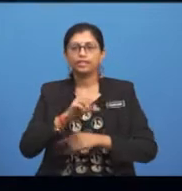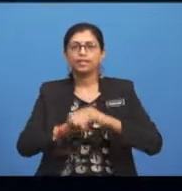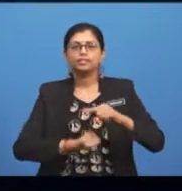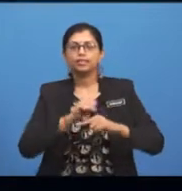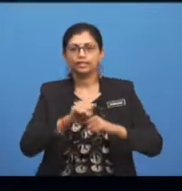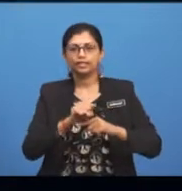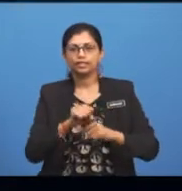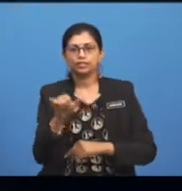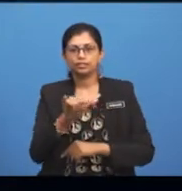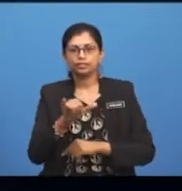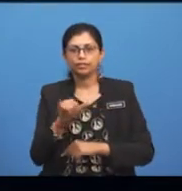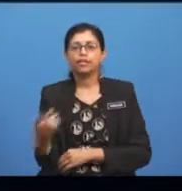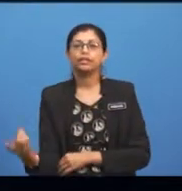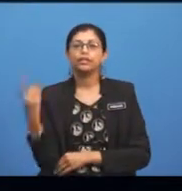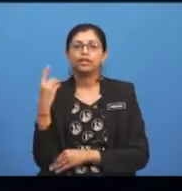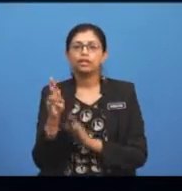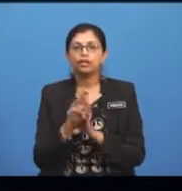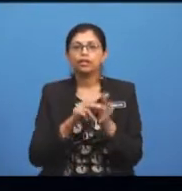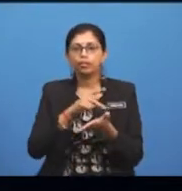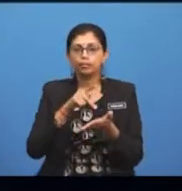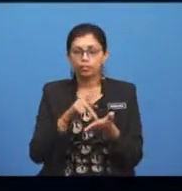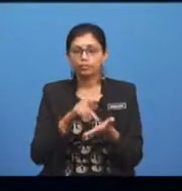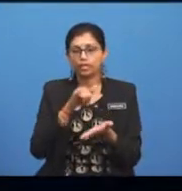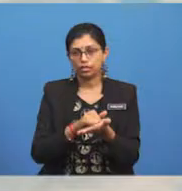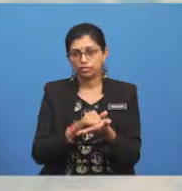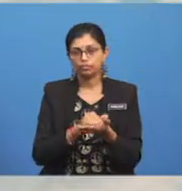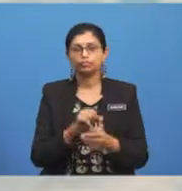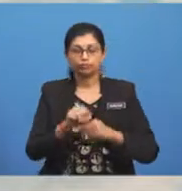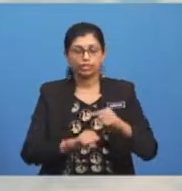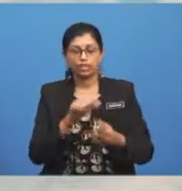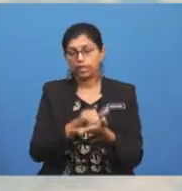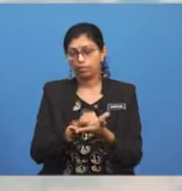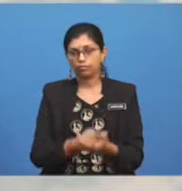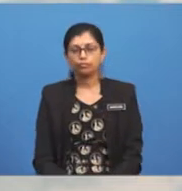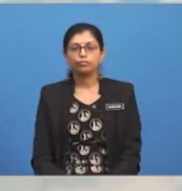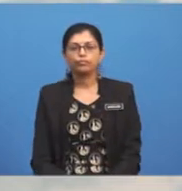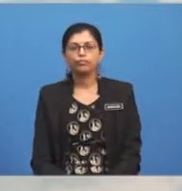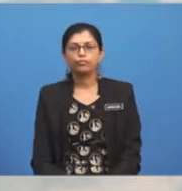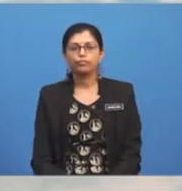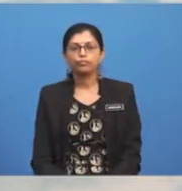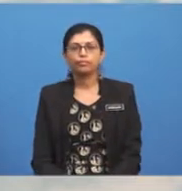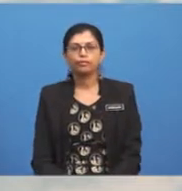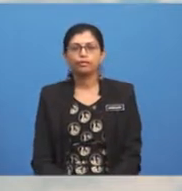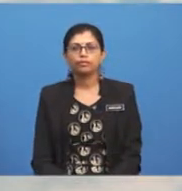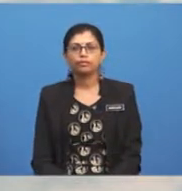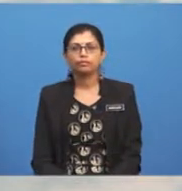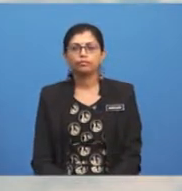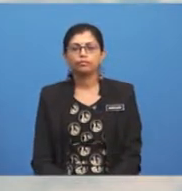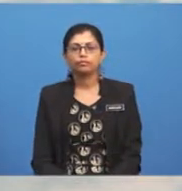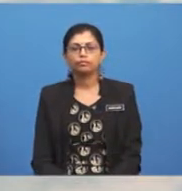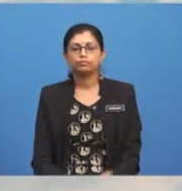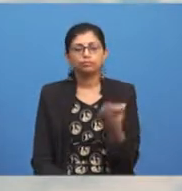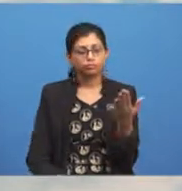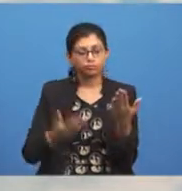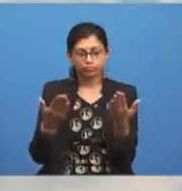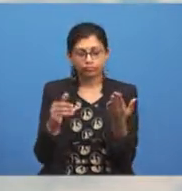dengan daya memusat satelit tersebut. Setelah murid-murid samakan kedua-dua